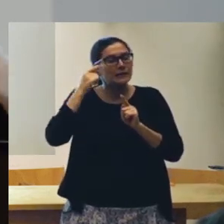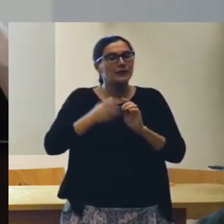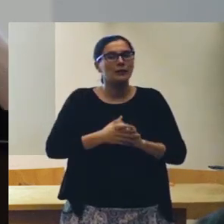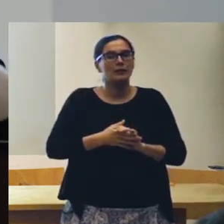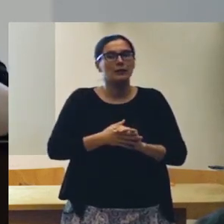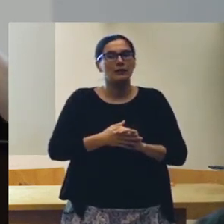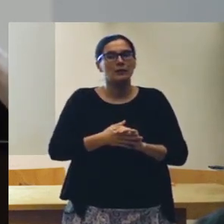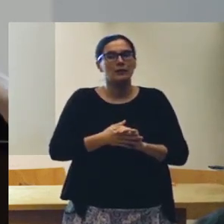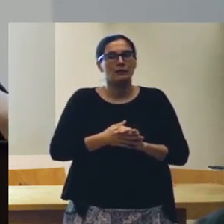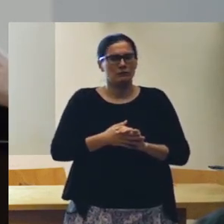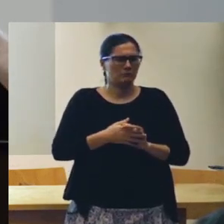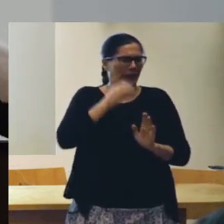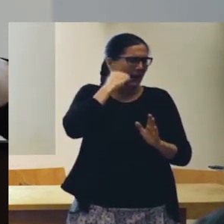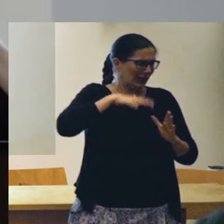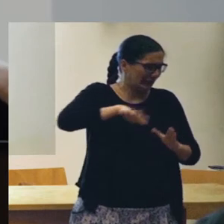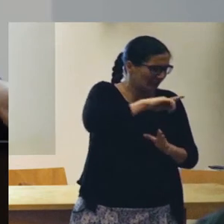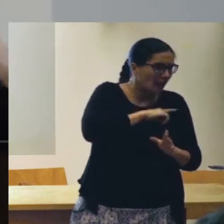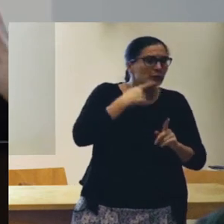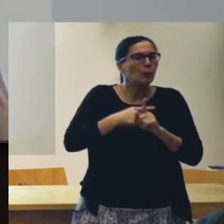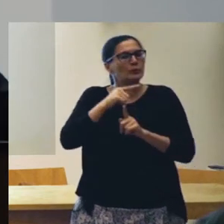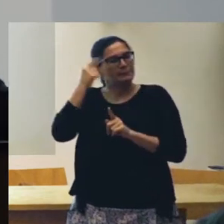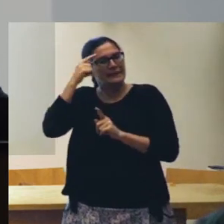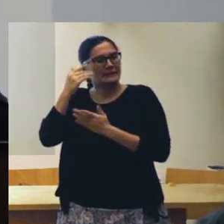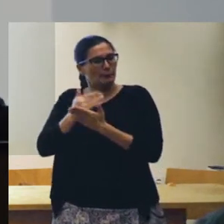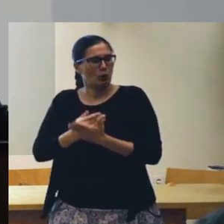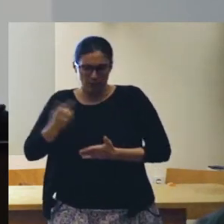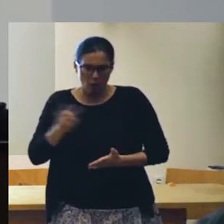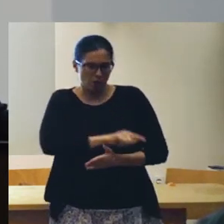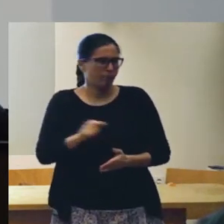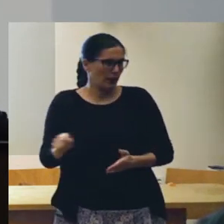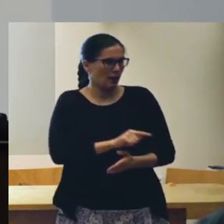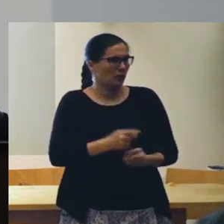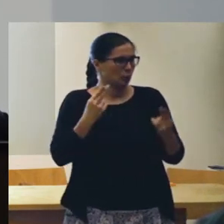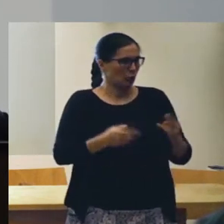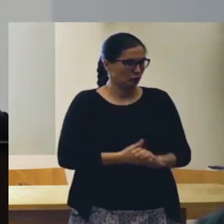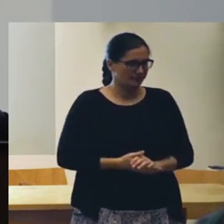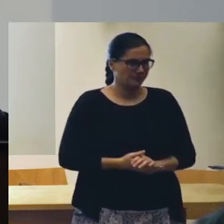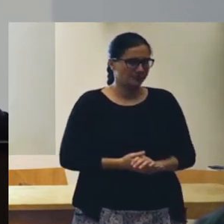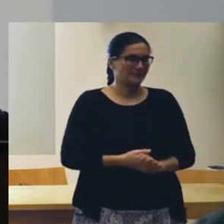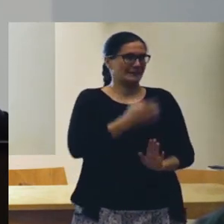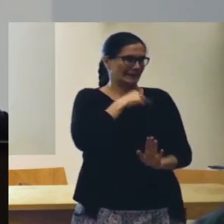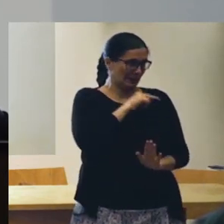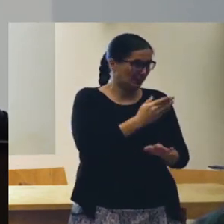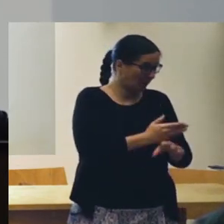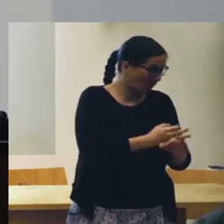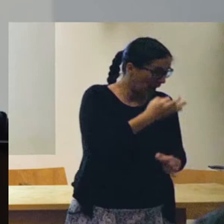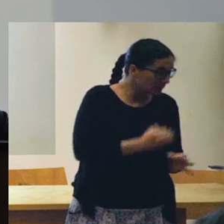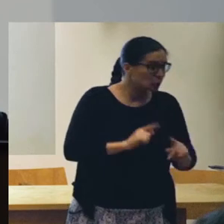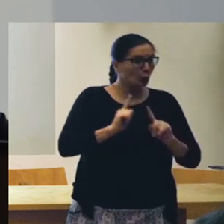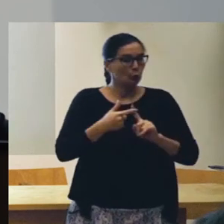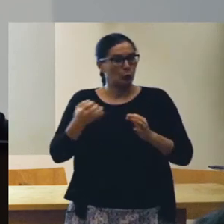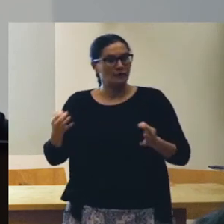tyhle dvě věci jako je prostupná, se vzájemně ovlivňují. Druhý koncept je koncept